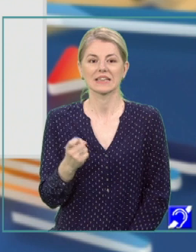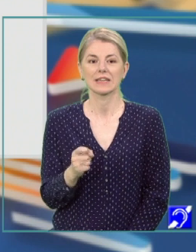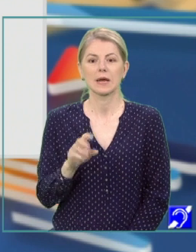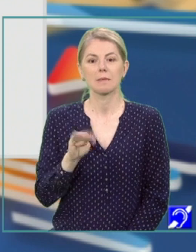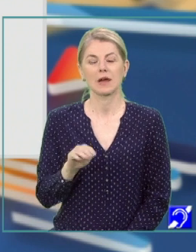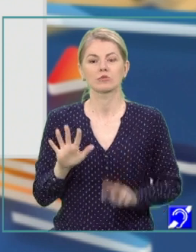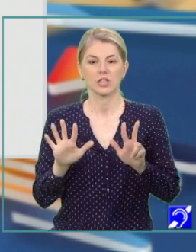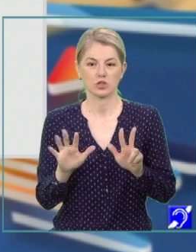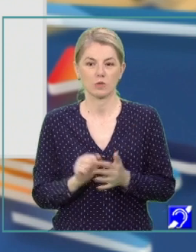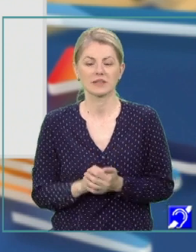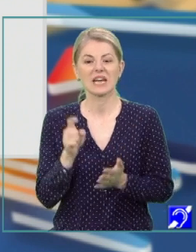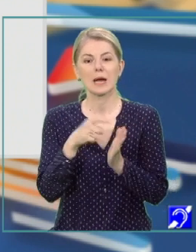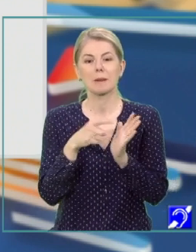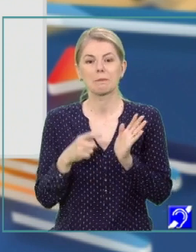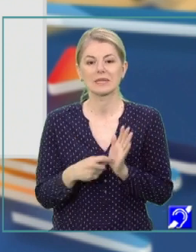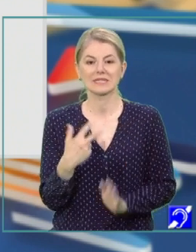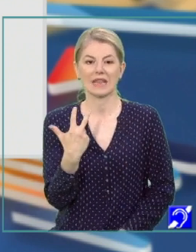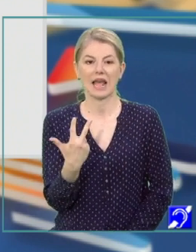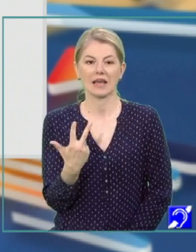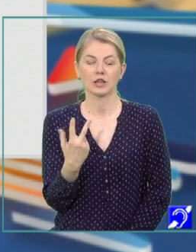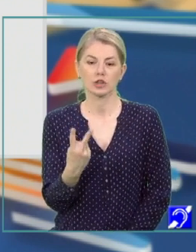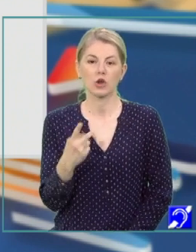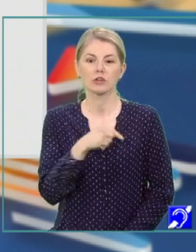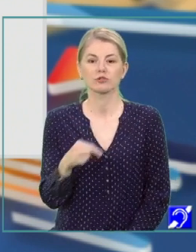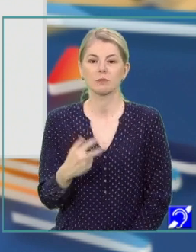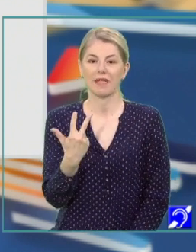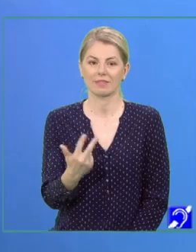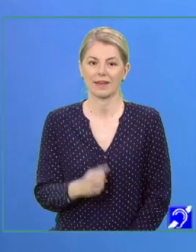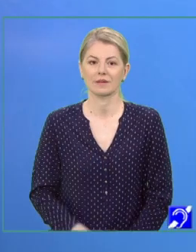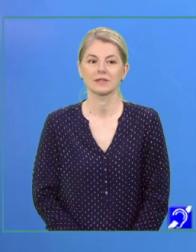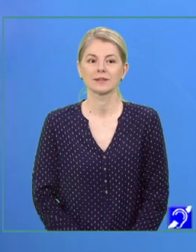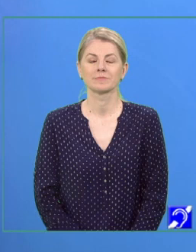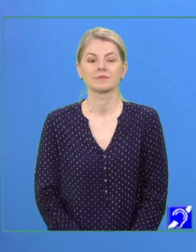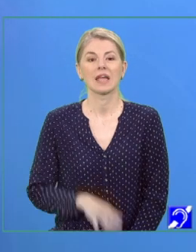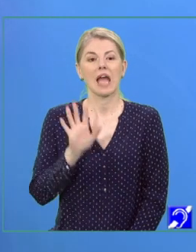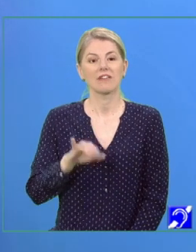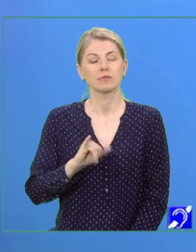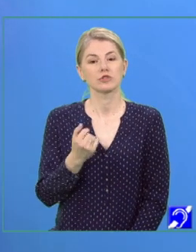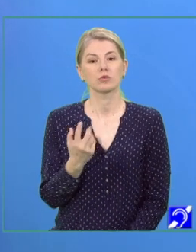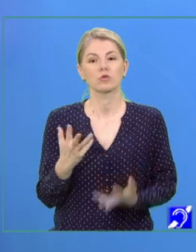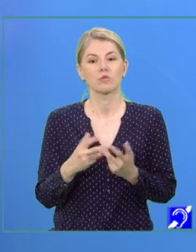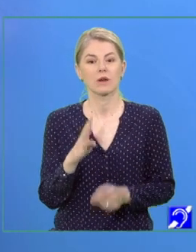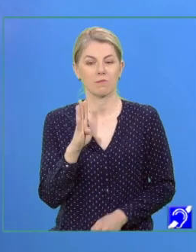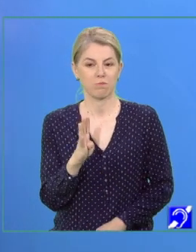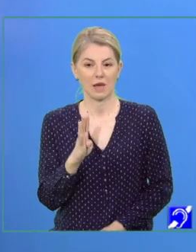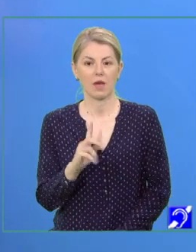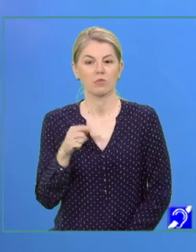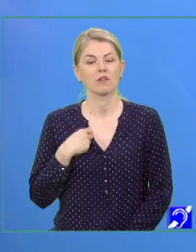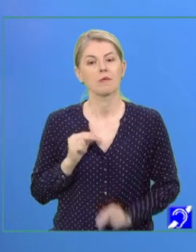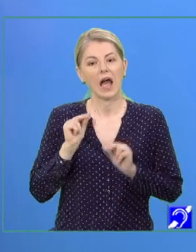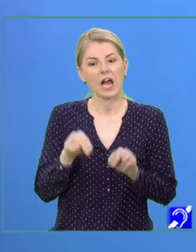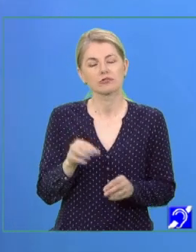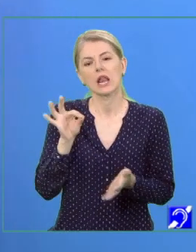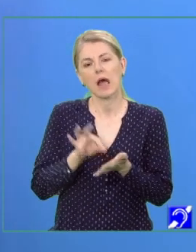din 48, împărțit la 2 supra 3. Avem și un număr B la care vom ajunge